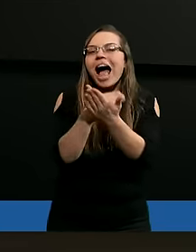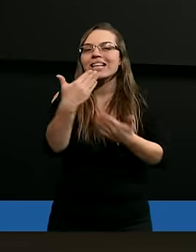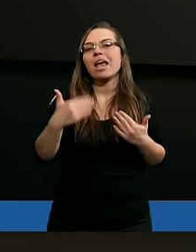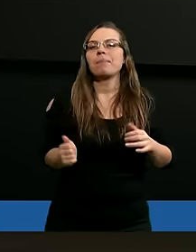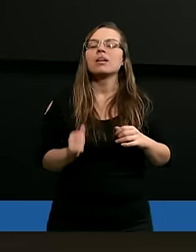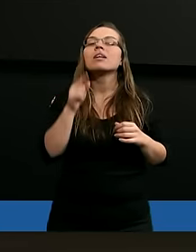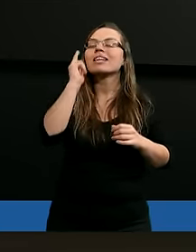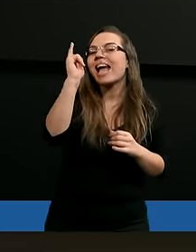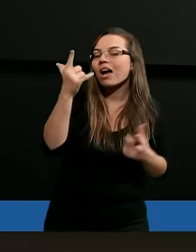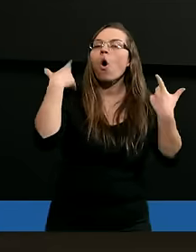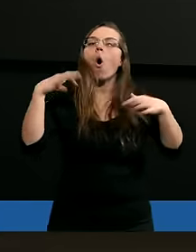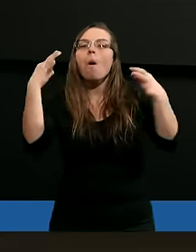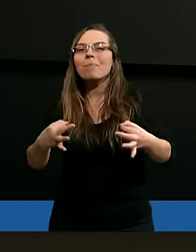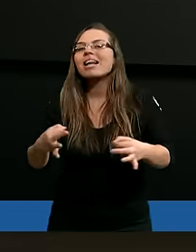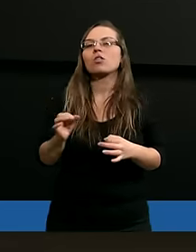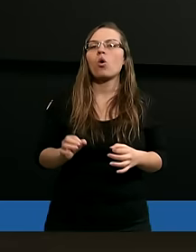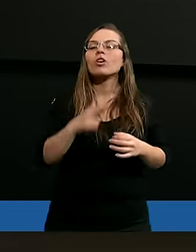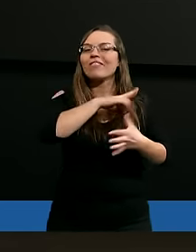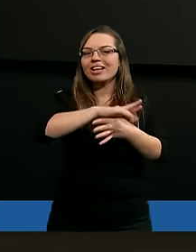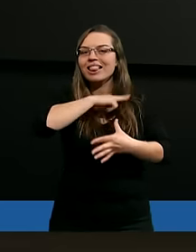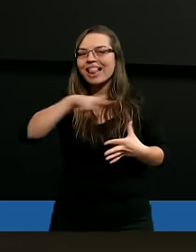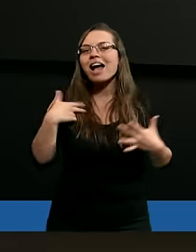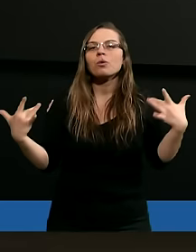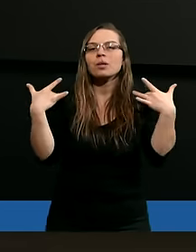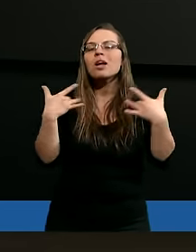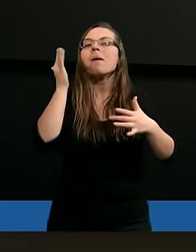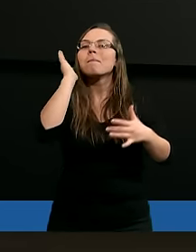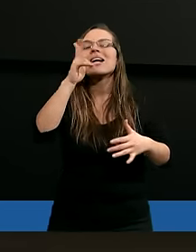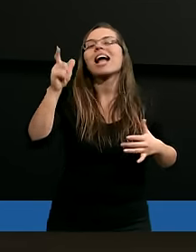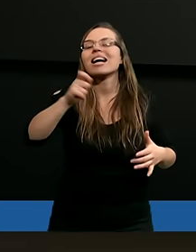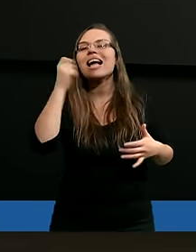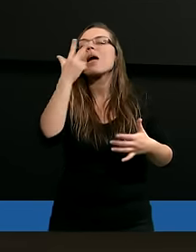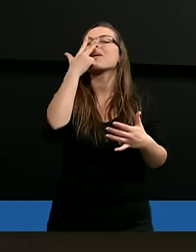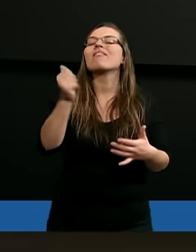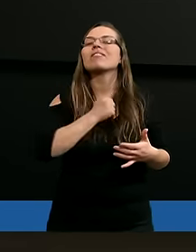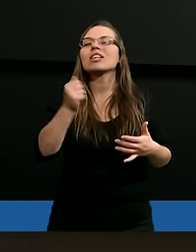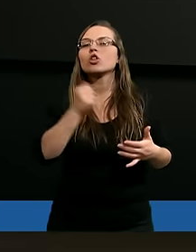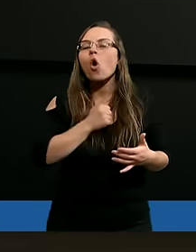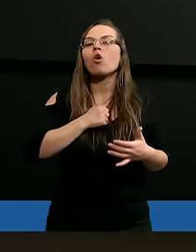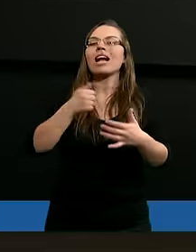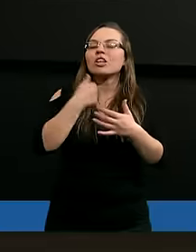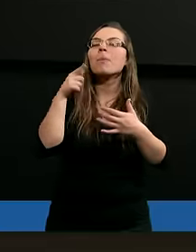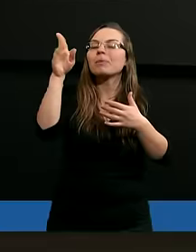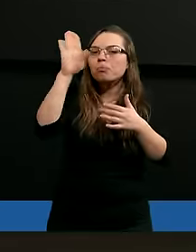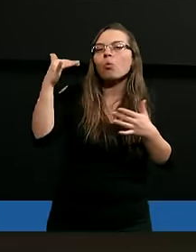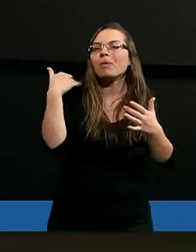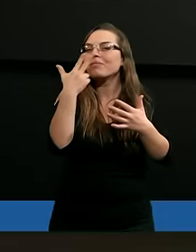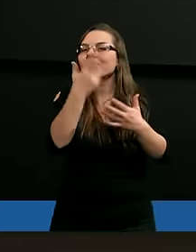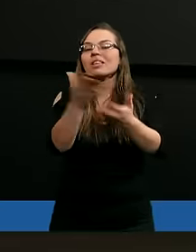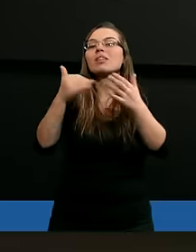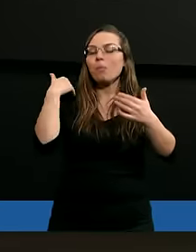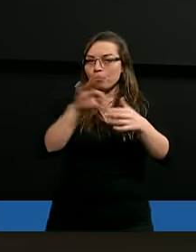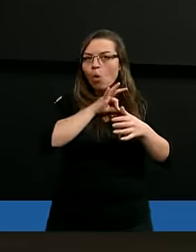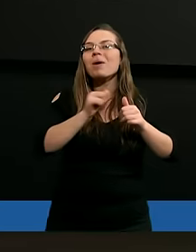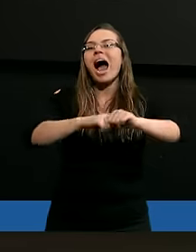Niech Jego obecność w naszym życiu będzie jak najlepiej widoczna. To jest też takim moim